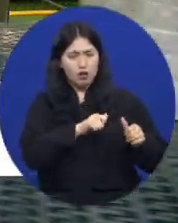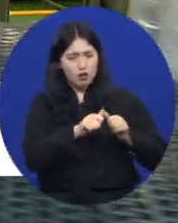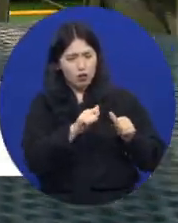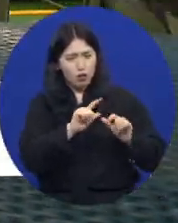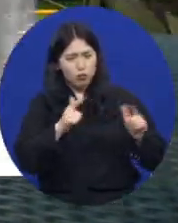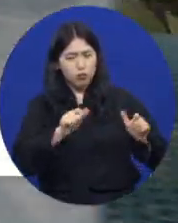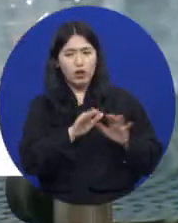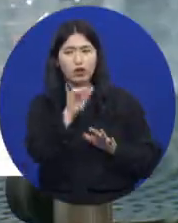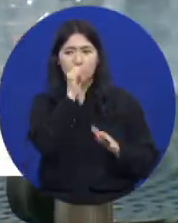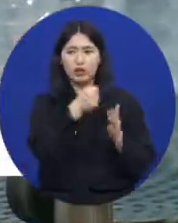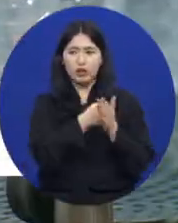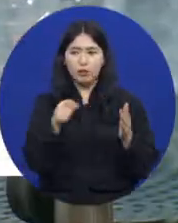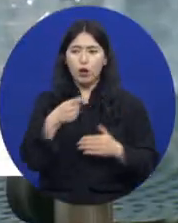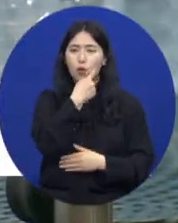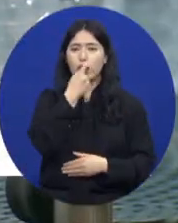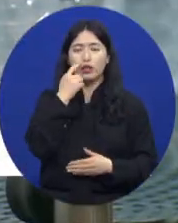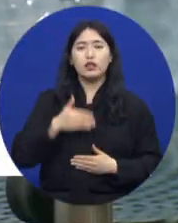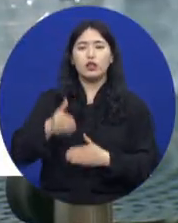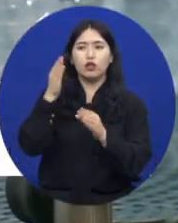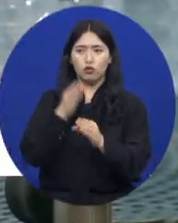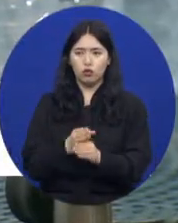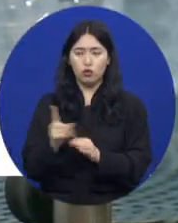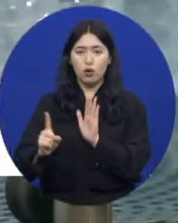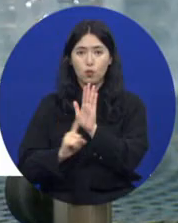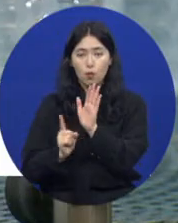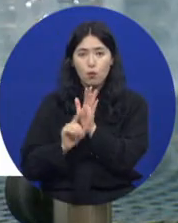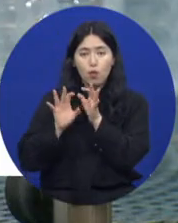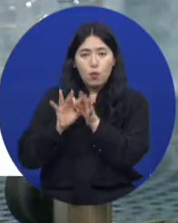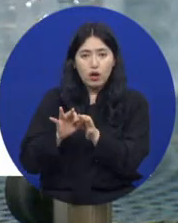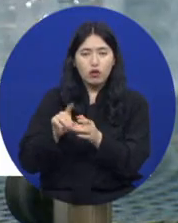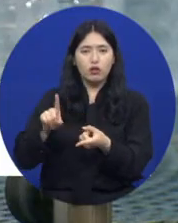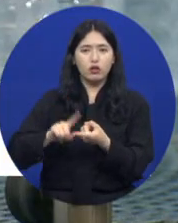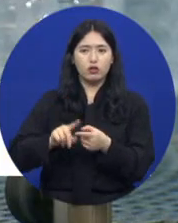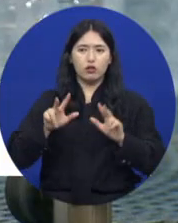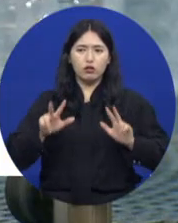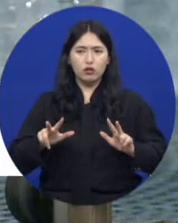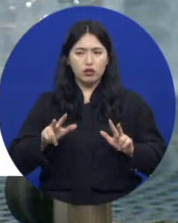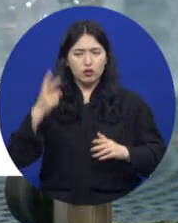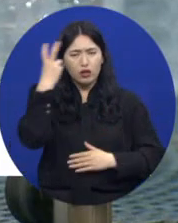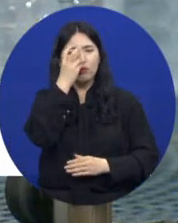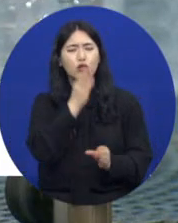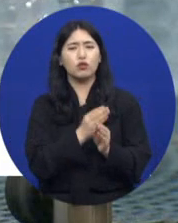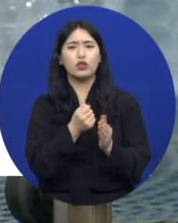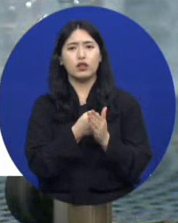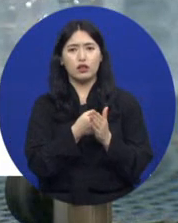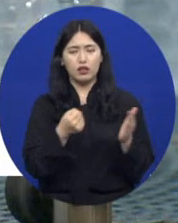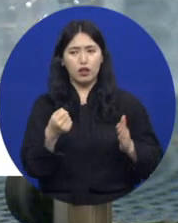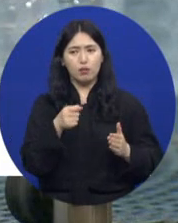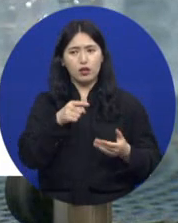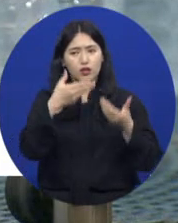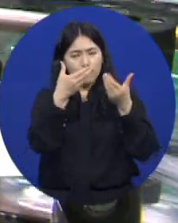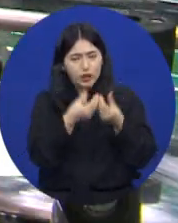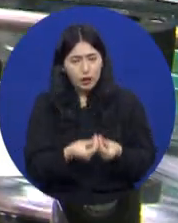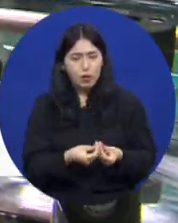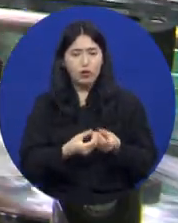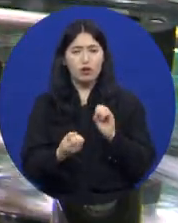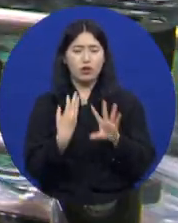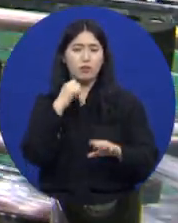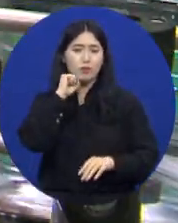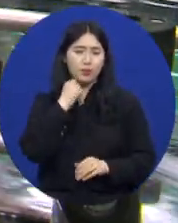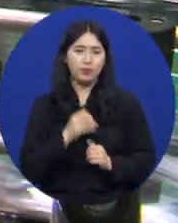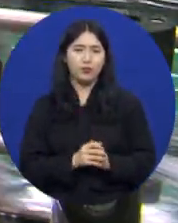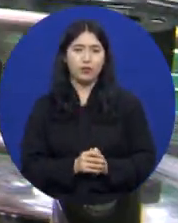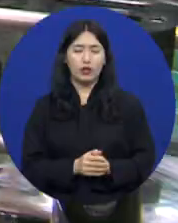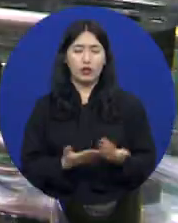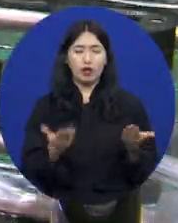그래서 확인하는 단계고 그거 관계에도 지금 감사 중이어가지고 그 내용은 자세히 지금.